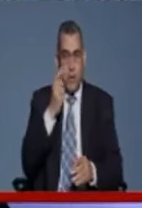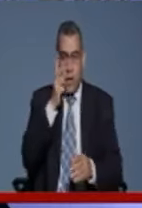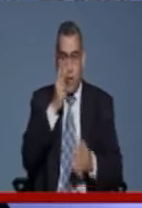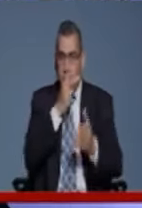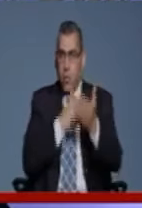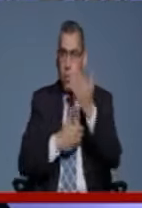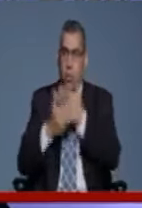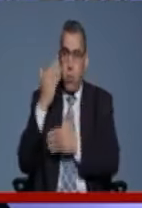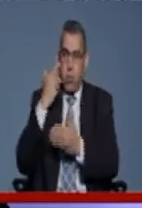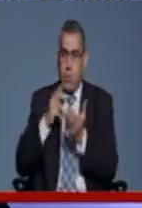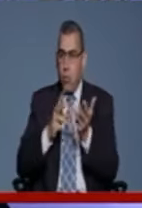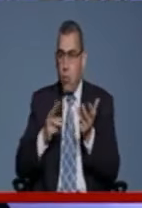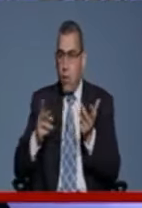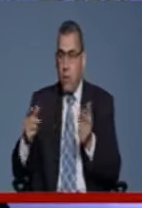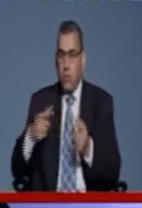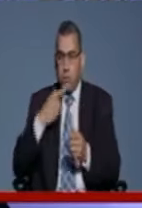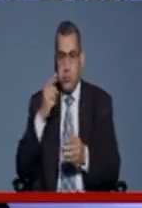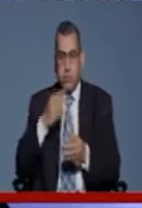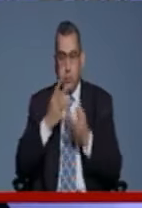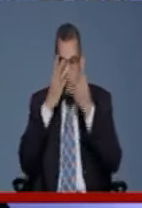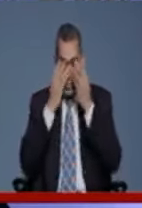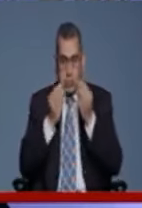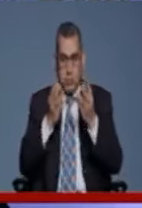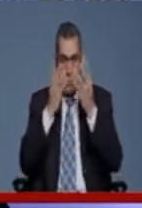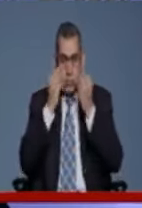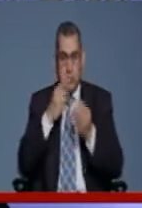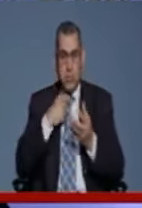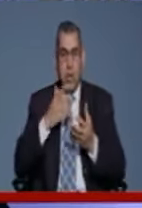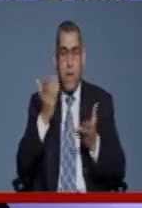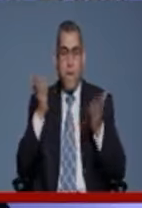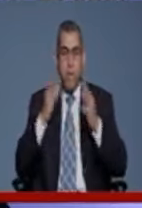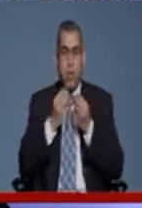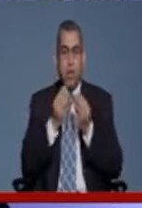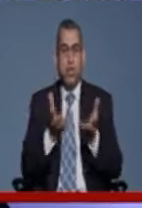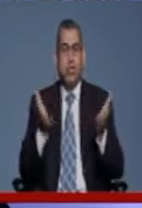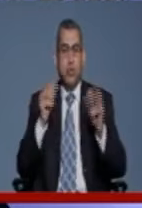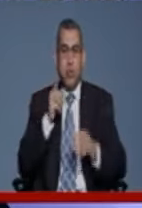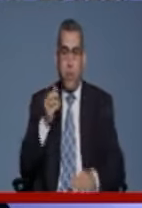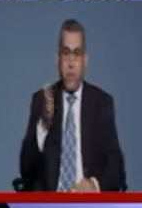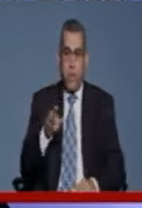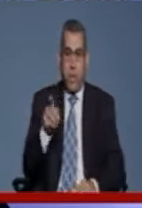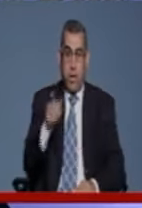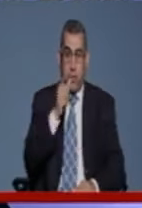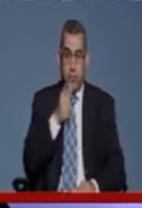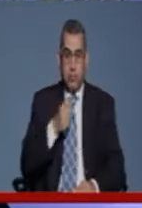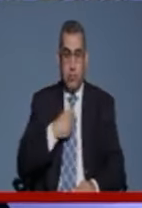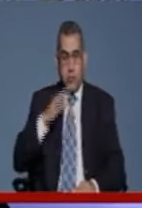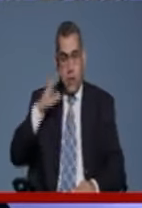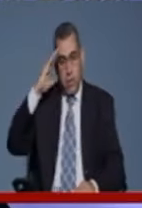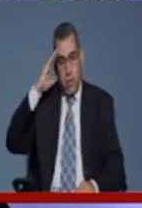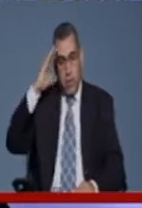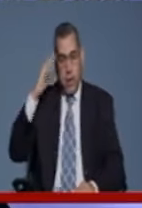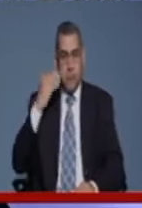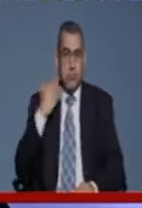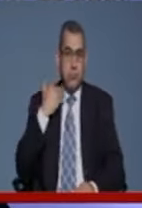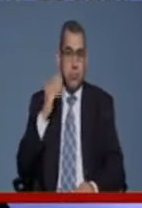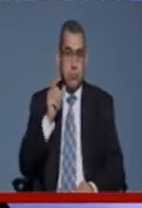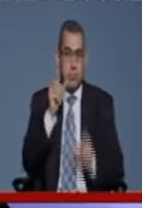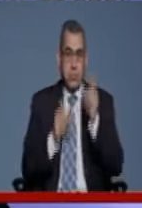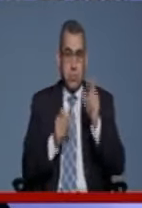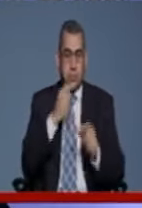المواقع، ذاكرين فضلهم وعظيم عطائهم. كما نتوجه بتحية إعزاز لمصابين